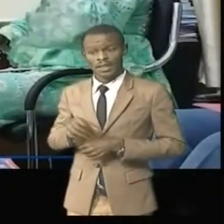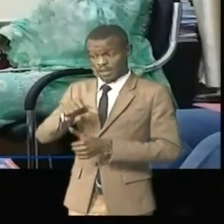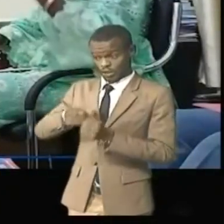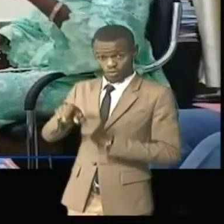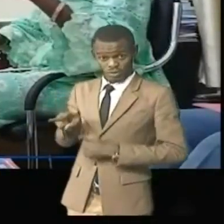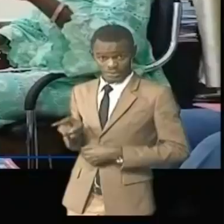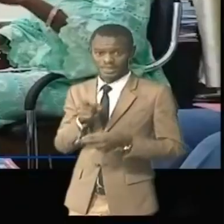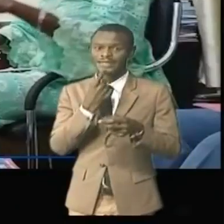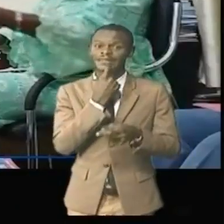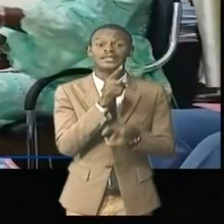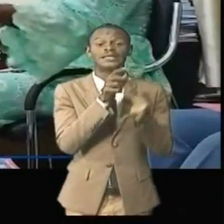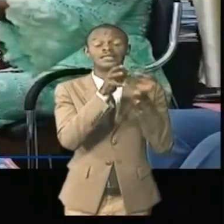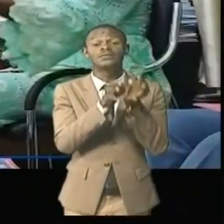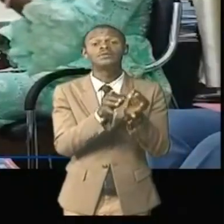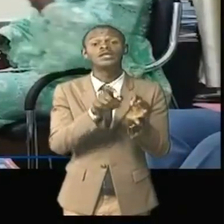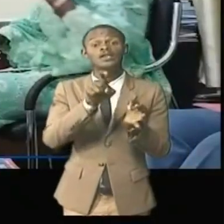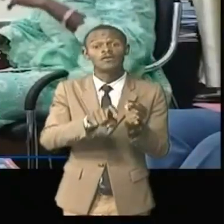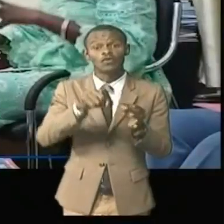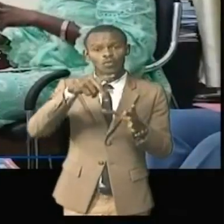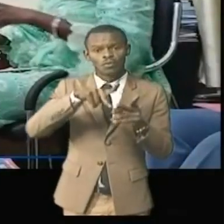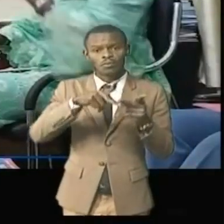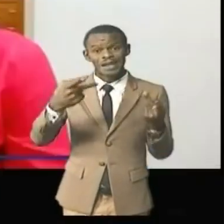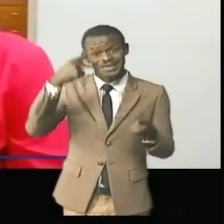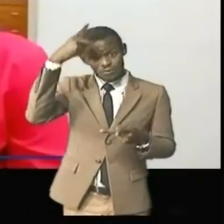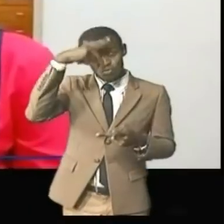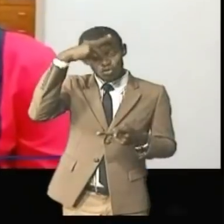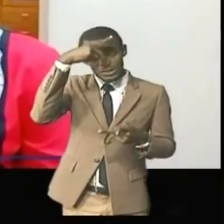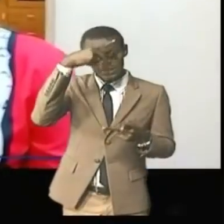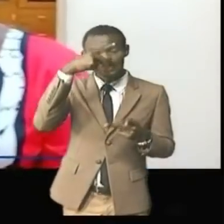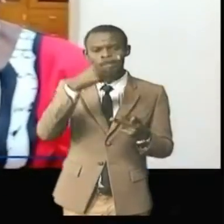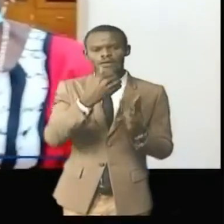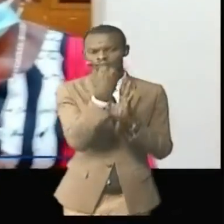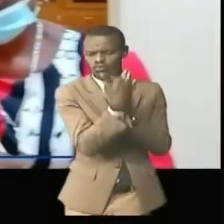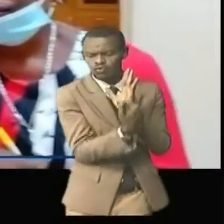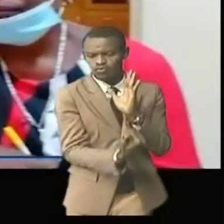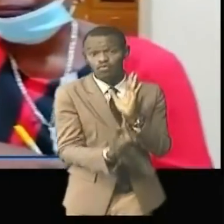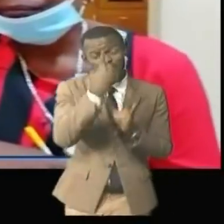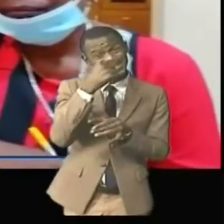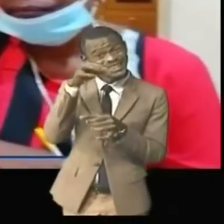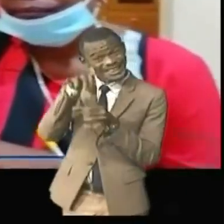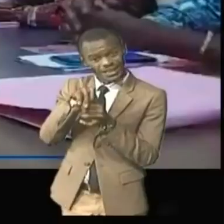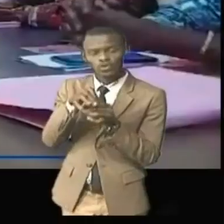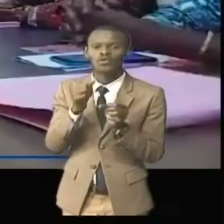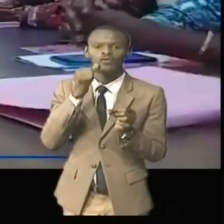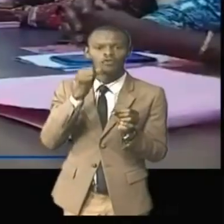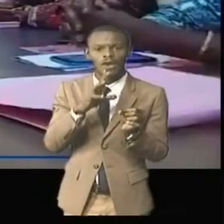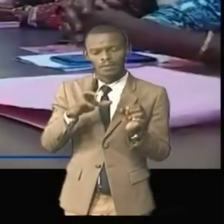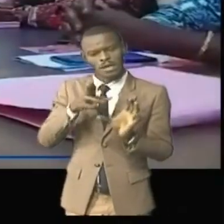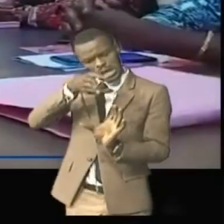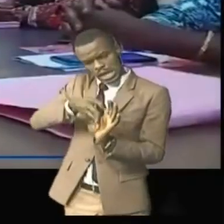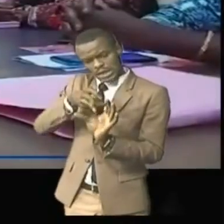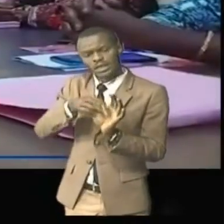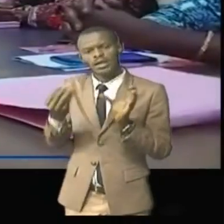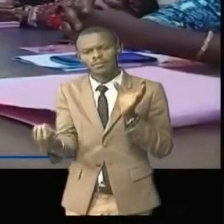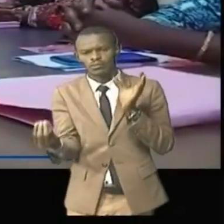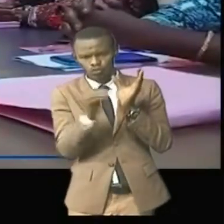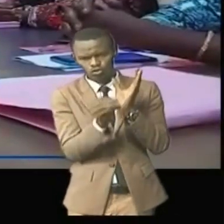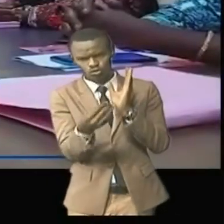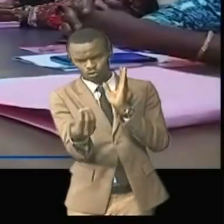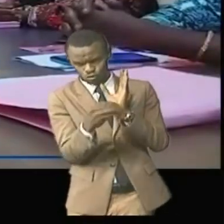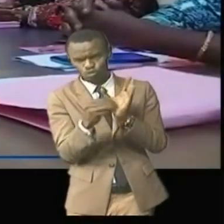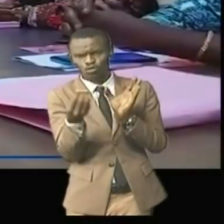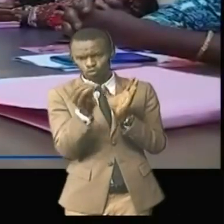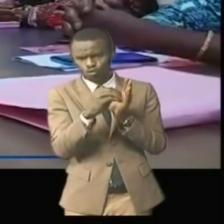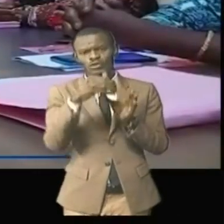une liste qui tient compte de la représentation des femmes et de la personne avec handicap. Aussi, demande-t-il aux